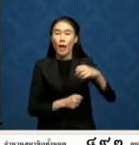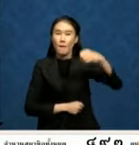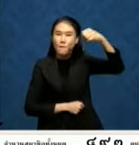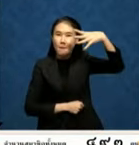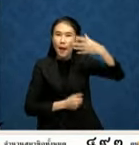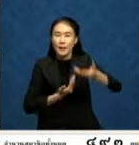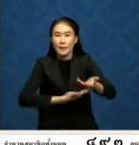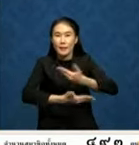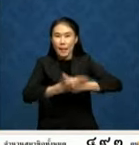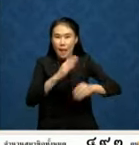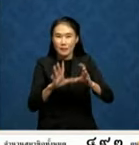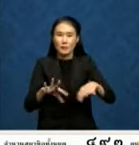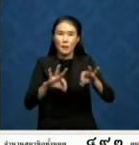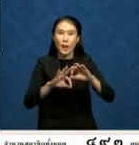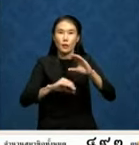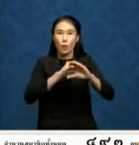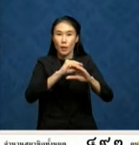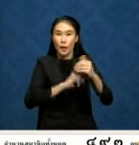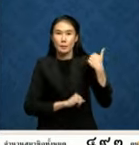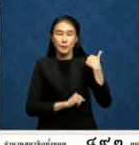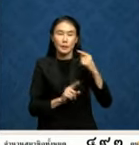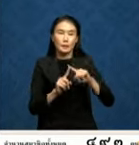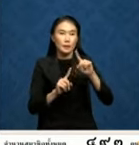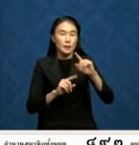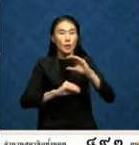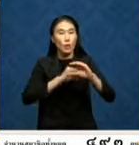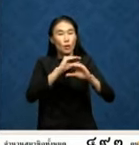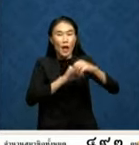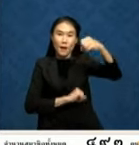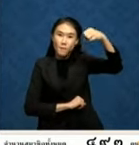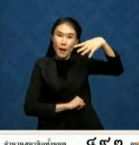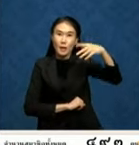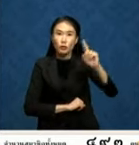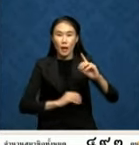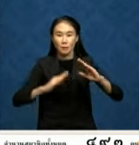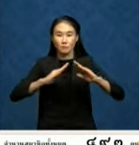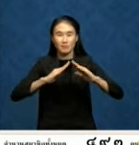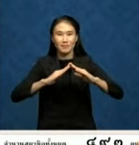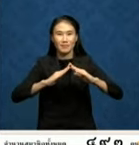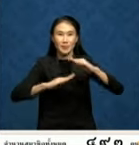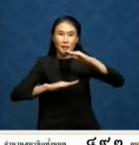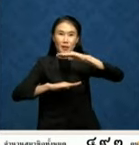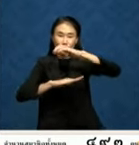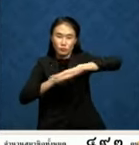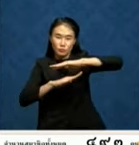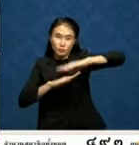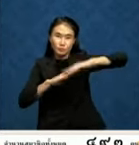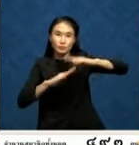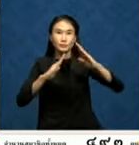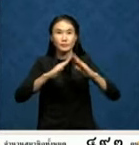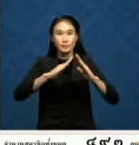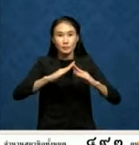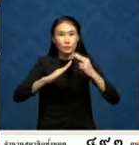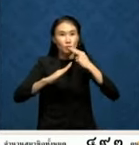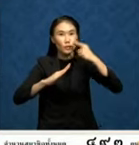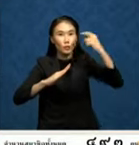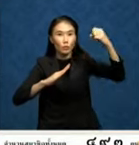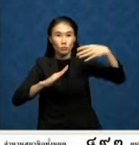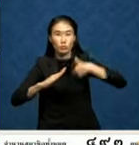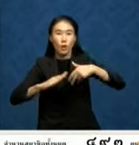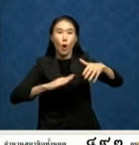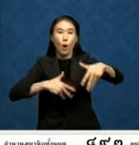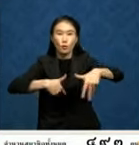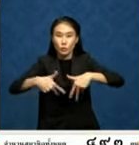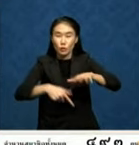งการสำคัญดังนี้ 1. โครงการผลิตไฟฟ้าจากพลังงานแสงอาทิตย์ ที่ติดตั้งบนหลังคาสำหรับภาคประชาช